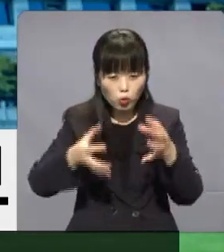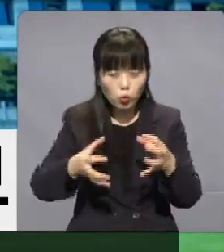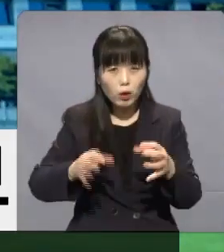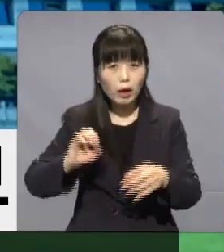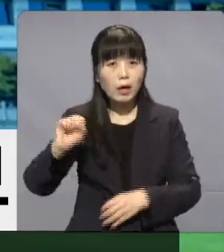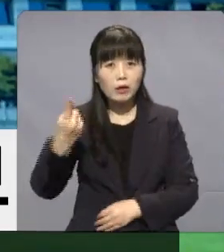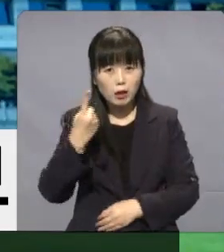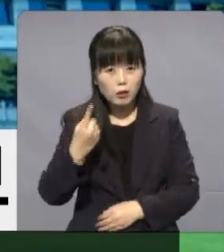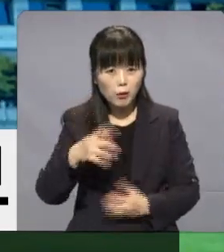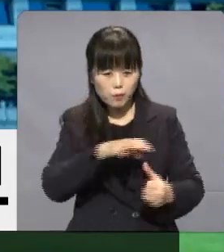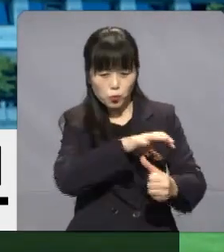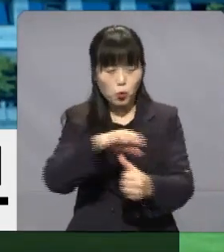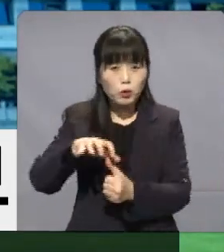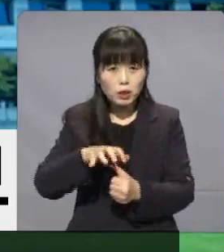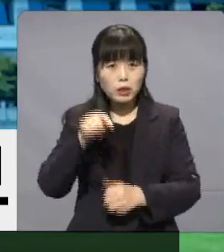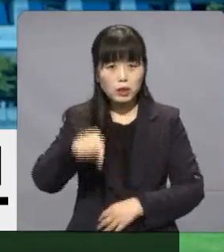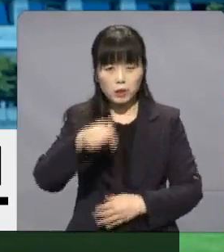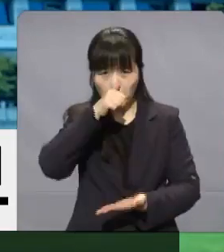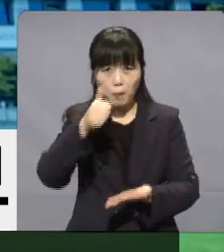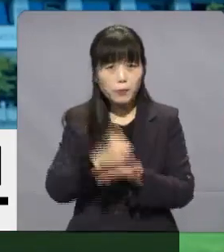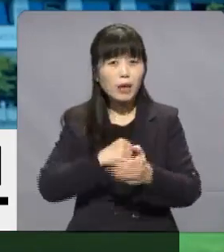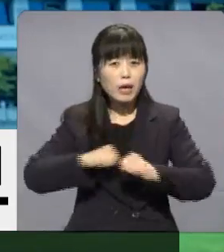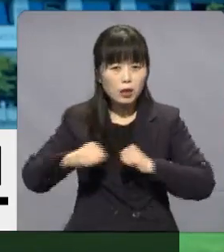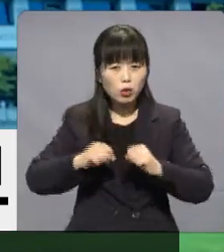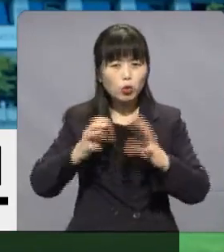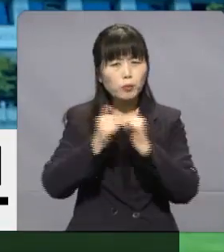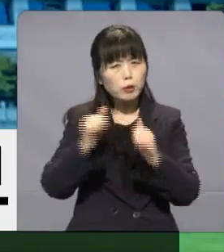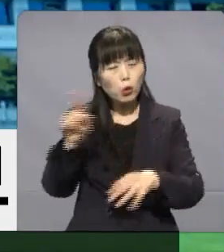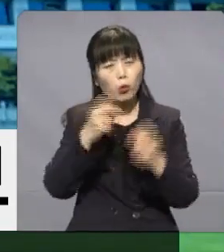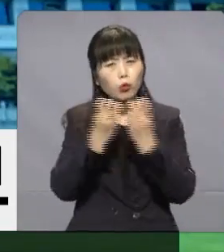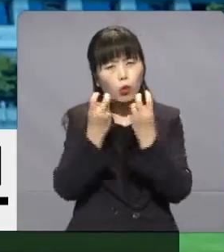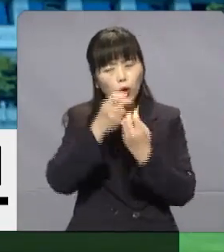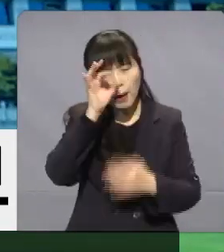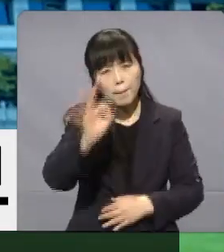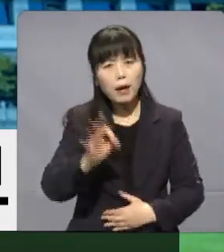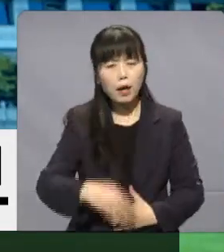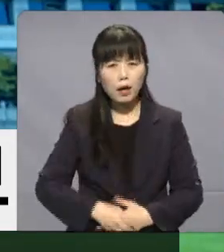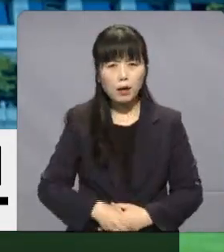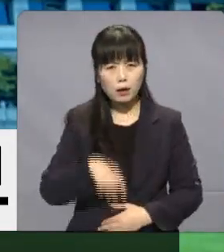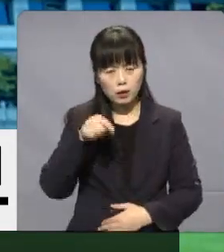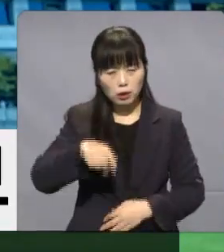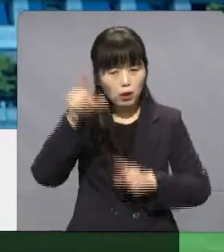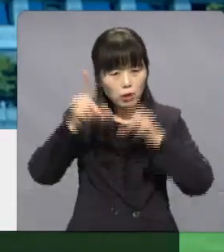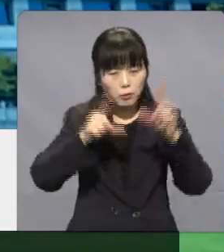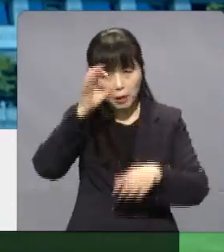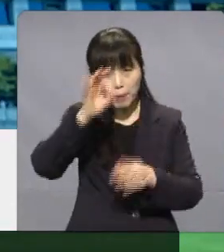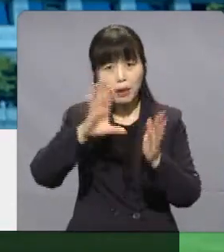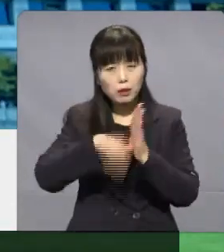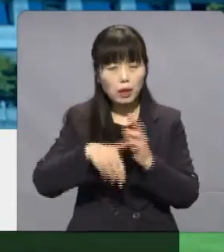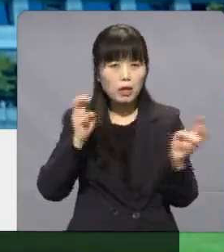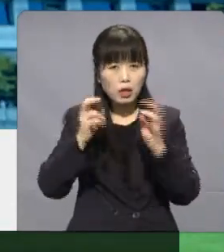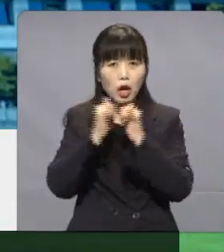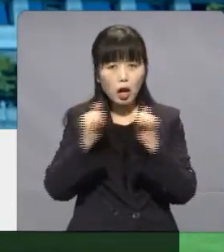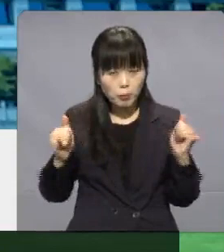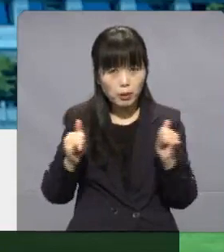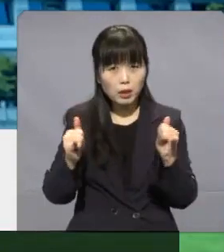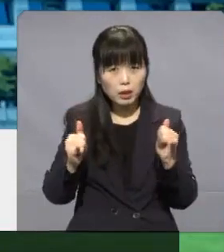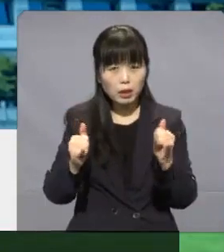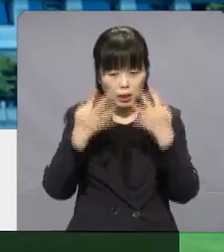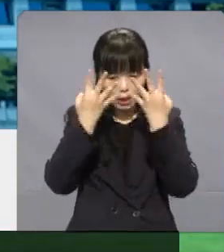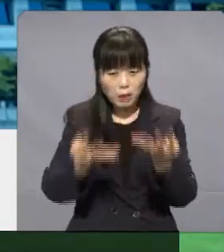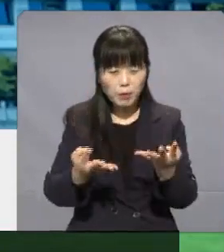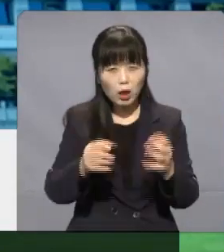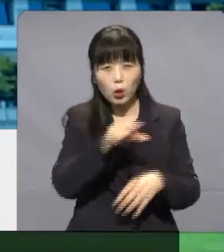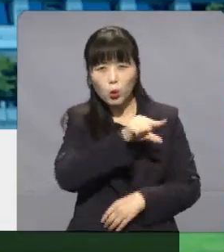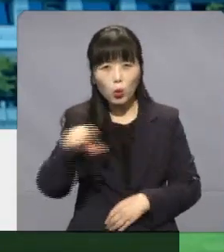의해서 통제되는 그런 범죄 행위를 국민들이 어떻게 볼 것인가 이런 예. 측면에서 기업인 사면이 곧 민생